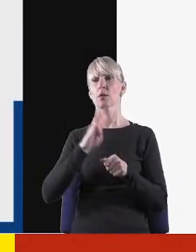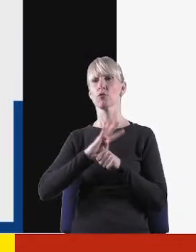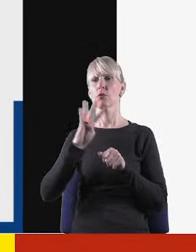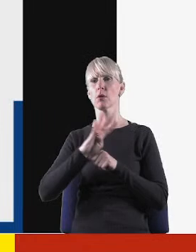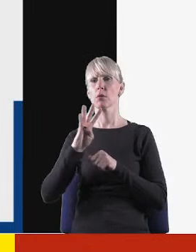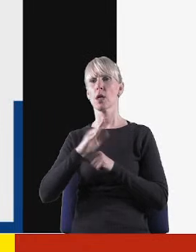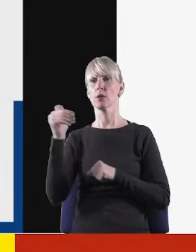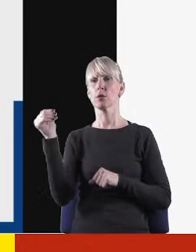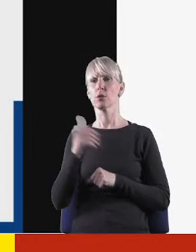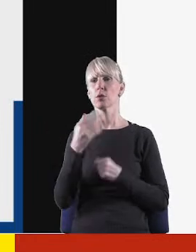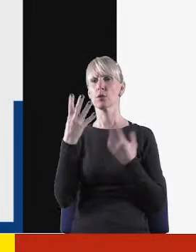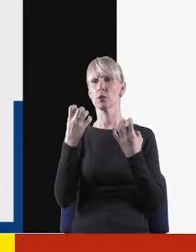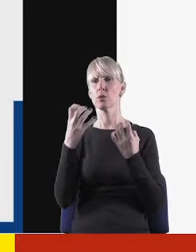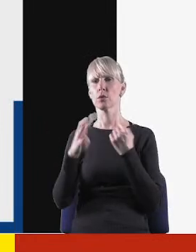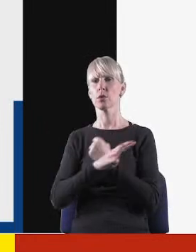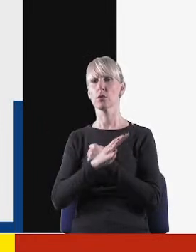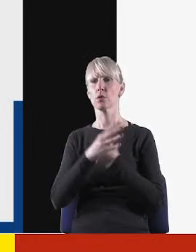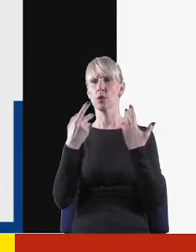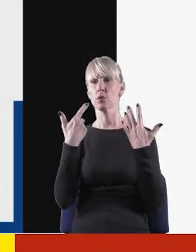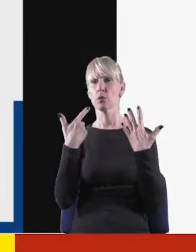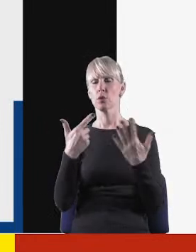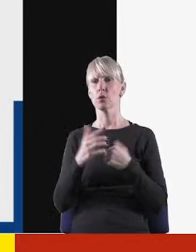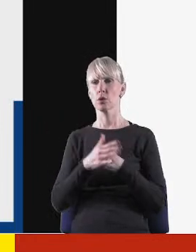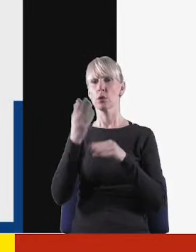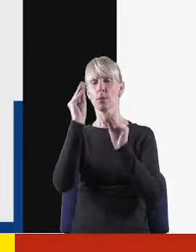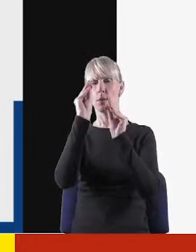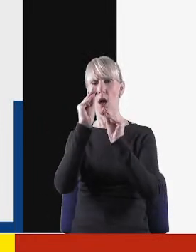514 tysięcy właśnie na rozwój